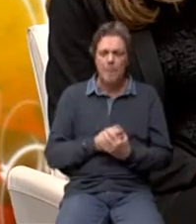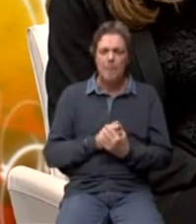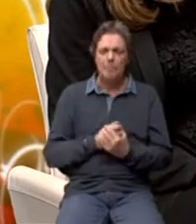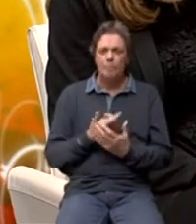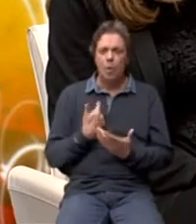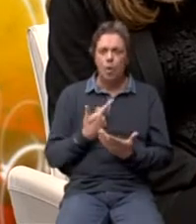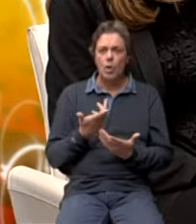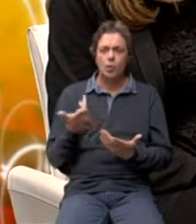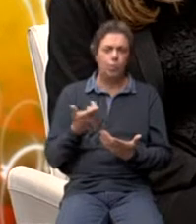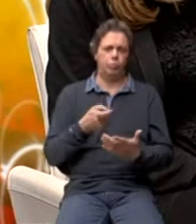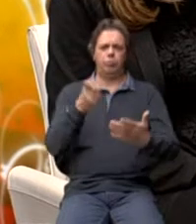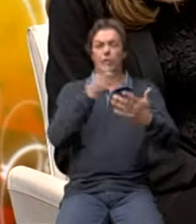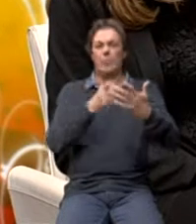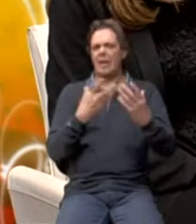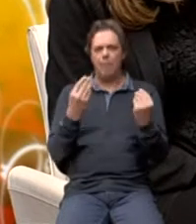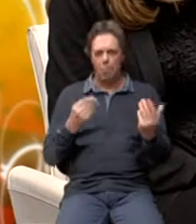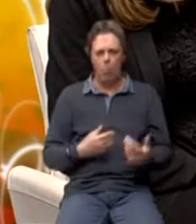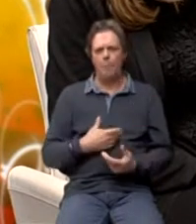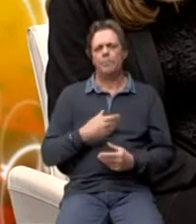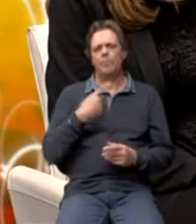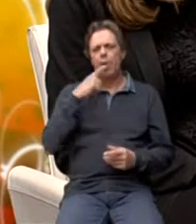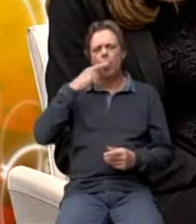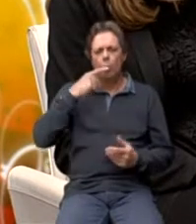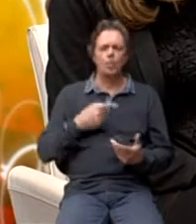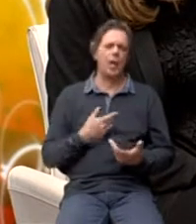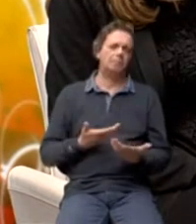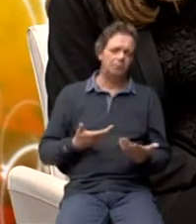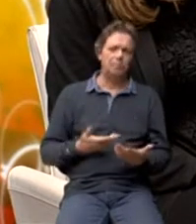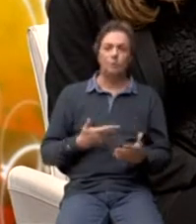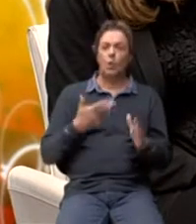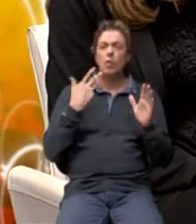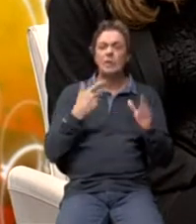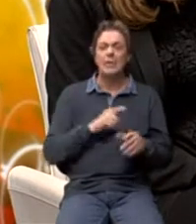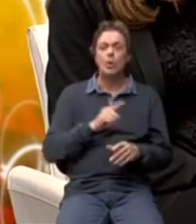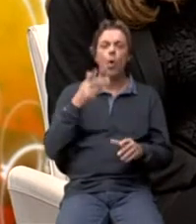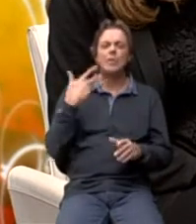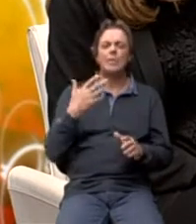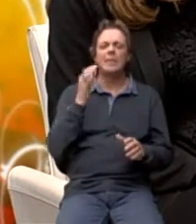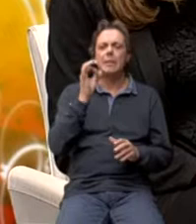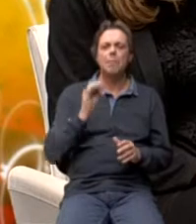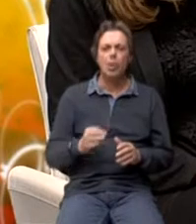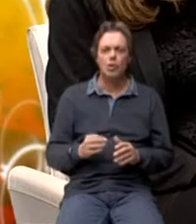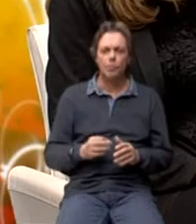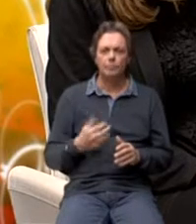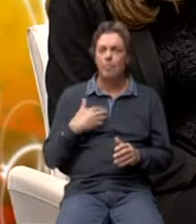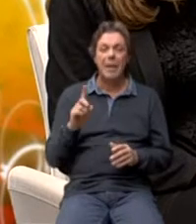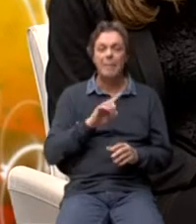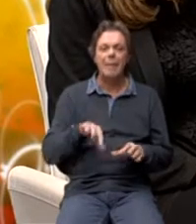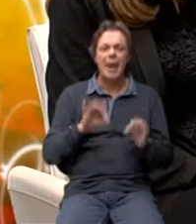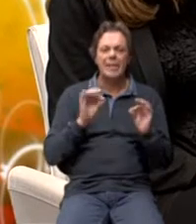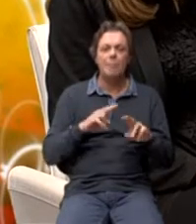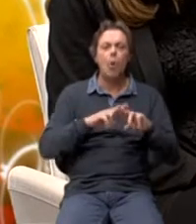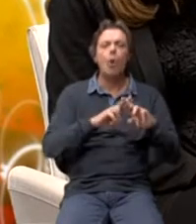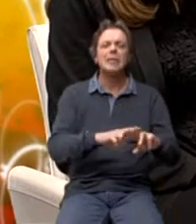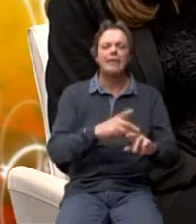od najšpricanijih uz kruške voća koje se nalaze na tržištu, kod 80% mi ne nalazimo ostatke